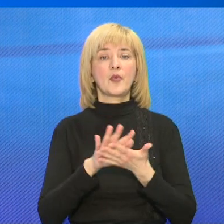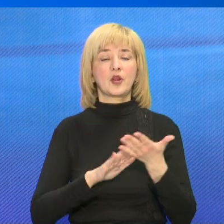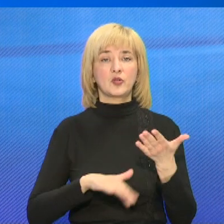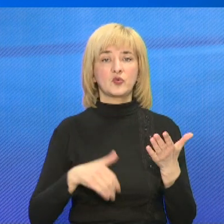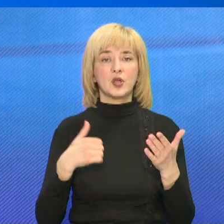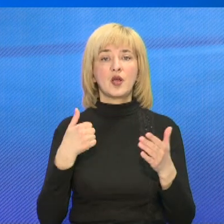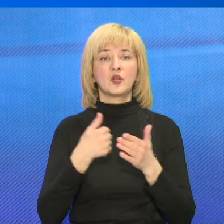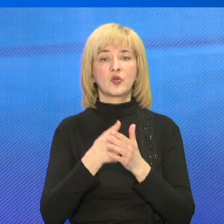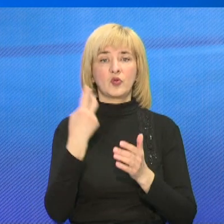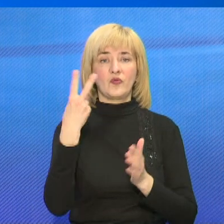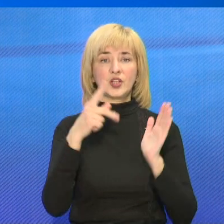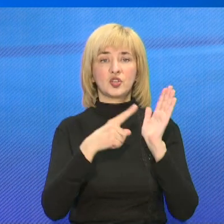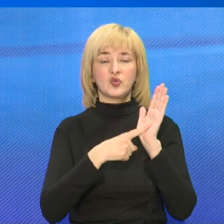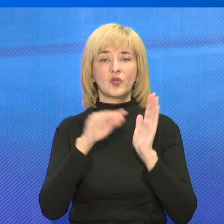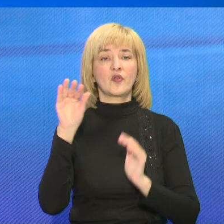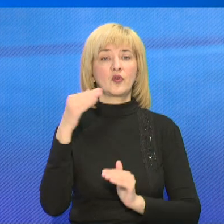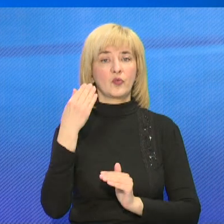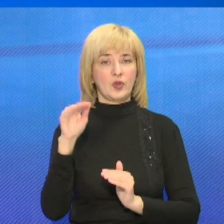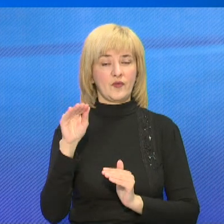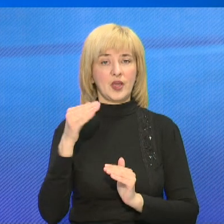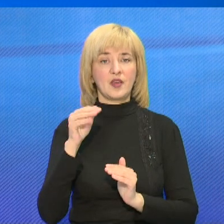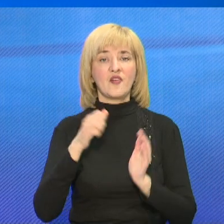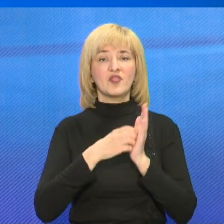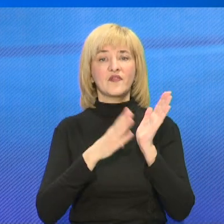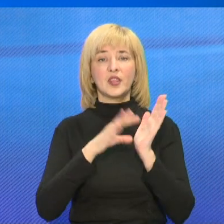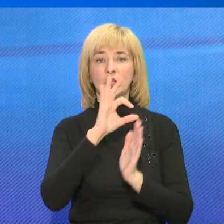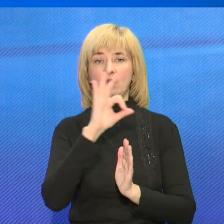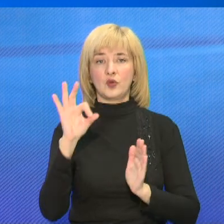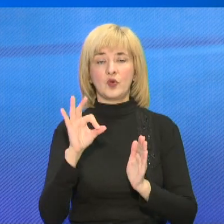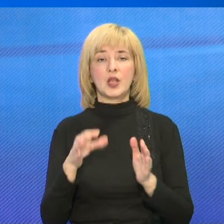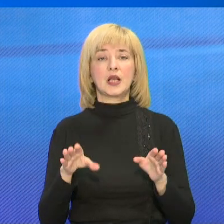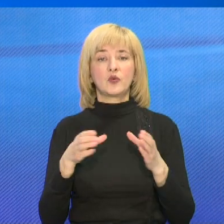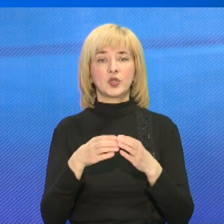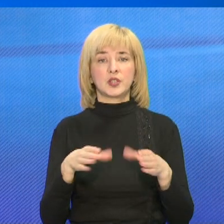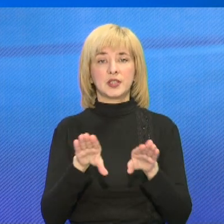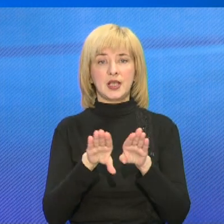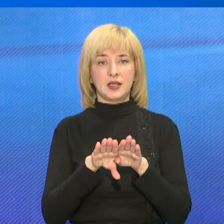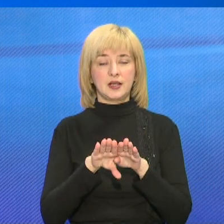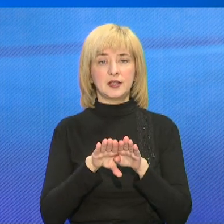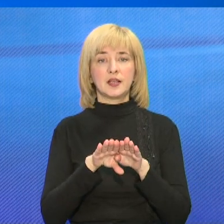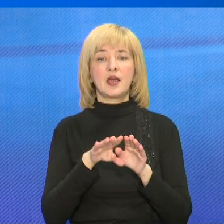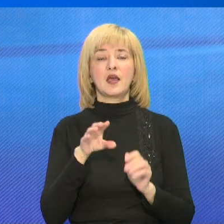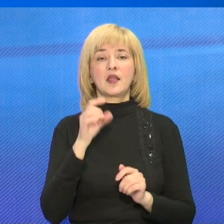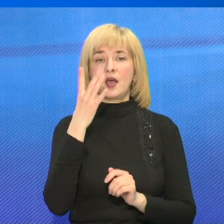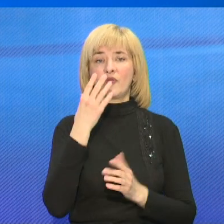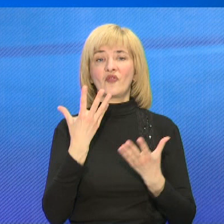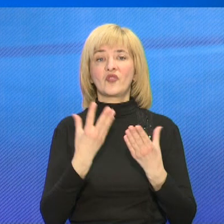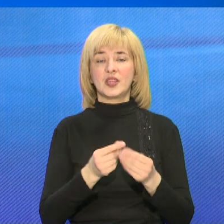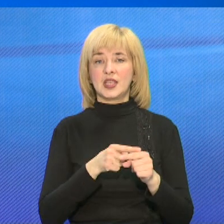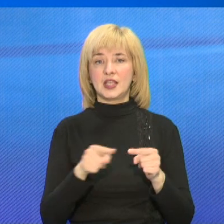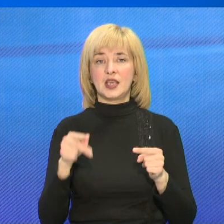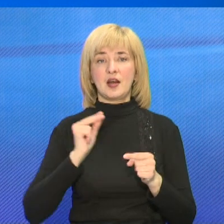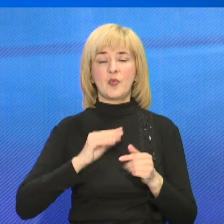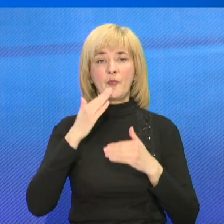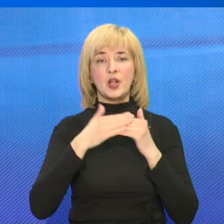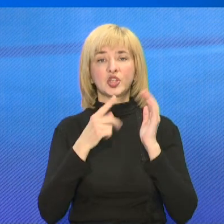прадоўжылася па 26 лютага ўключна. У 19 гадзін участкі закрылі свае дзверы. На Гродзеншчыне ў гэтыя дні працавала амаль